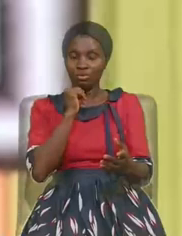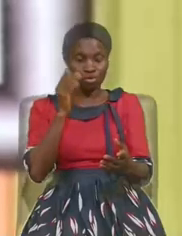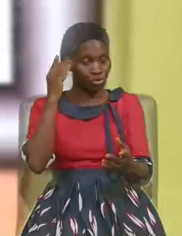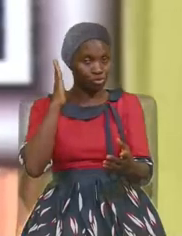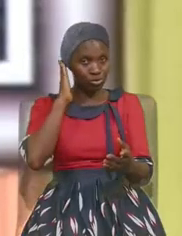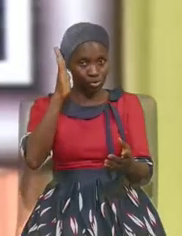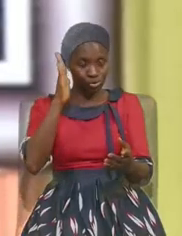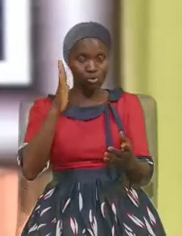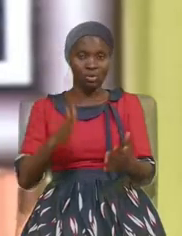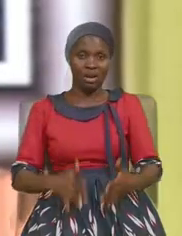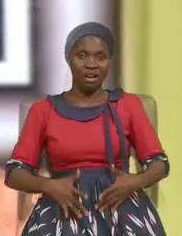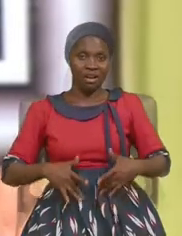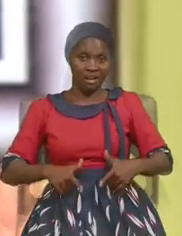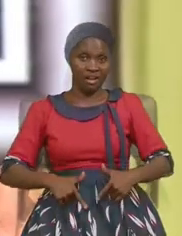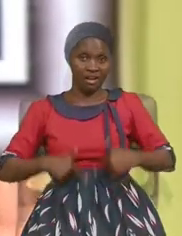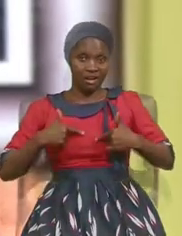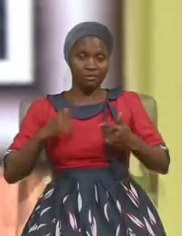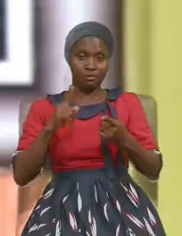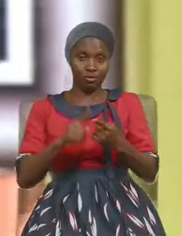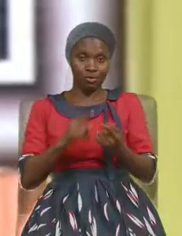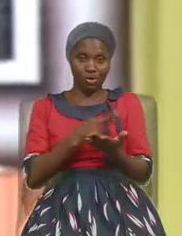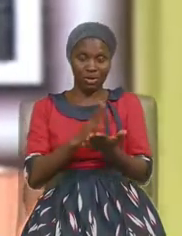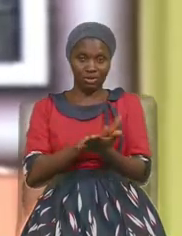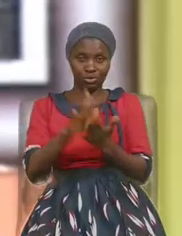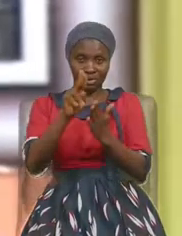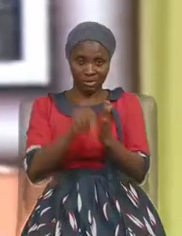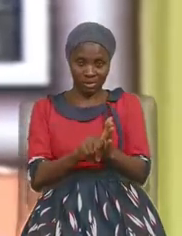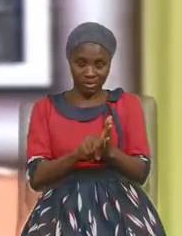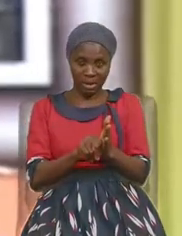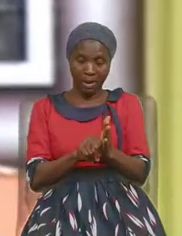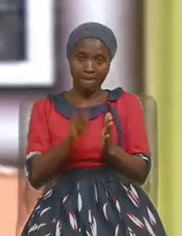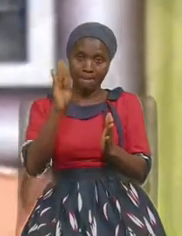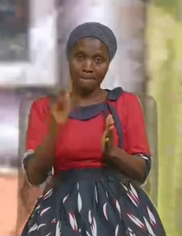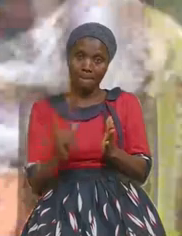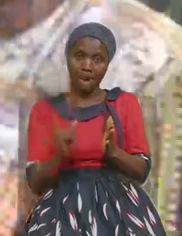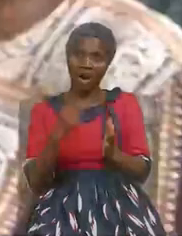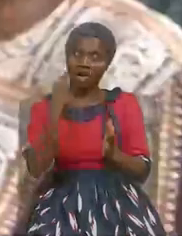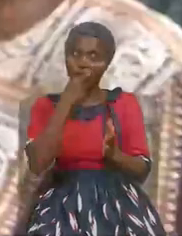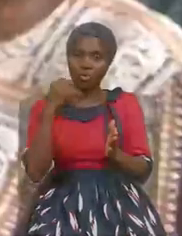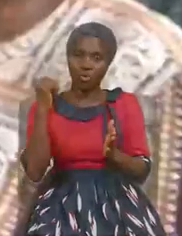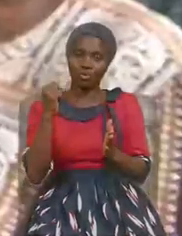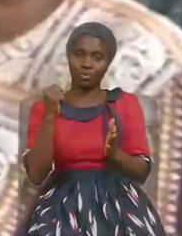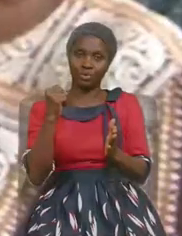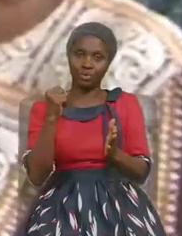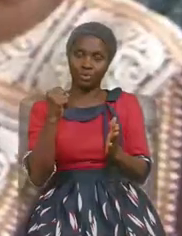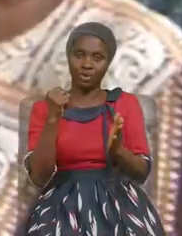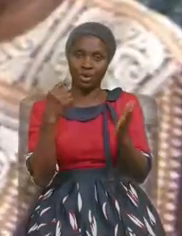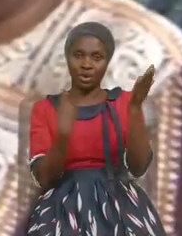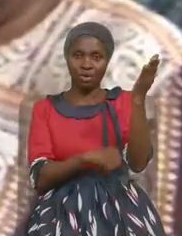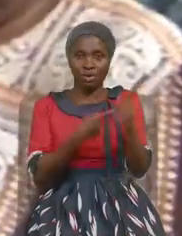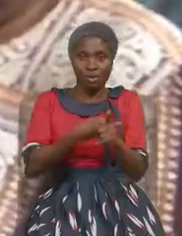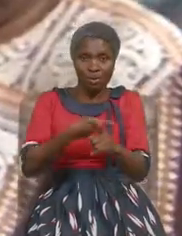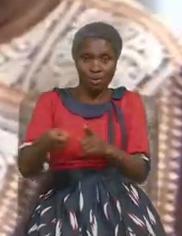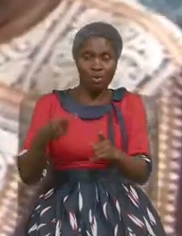vivre pour la justice, par les maîtrises duquel, lui par les maîtrises duquel, vous avez été guéris.